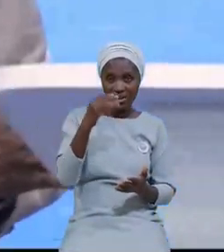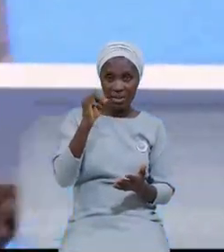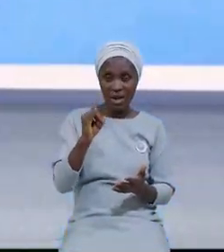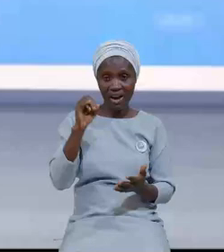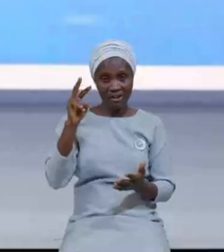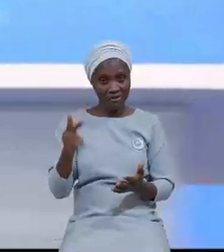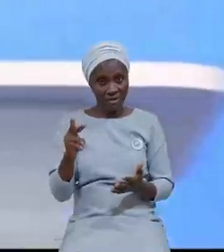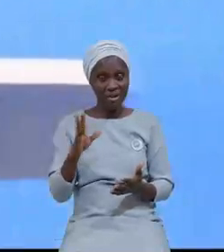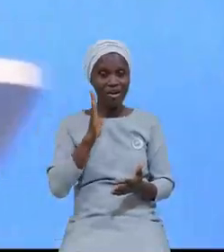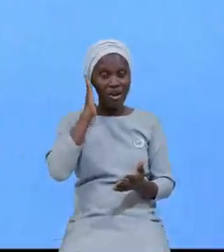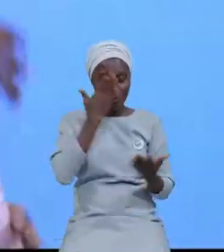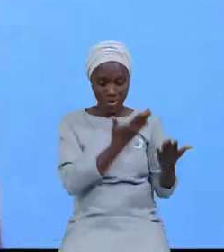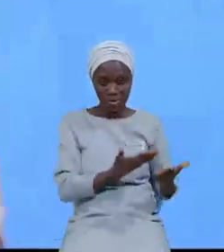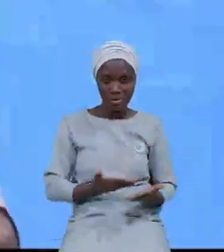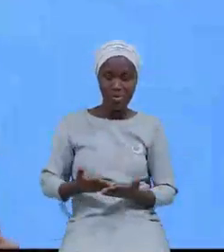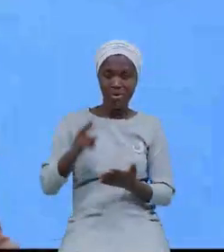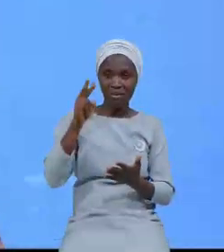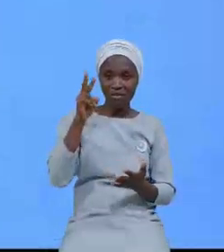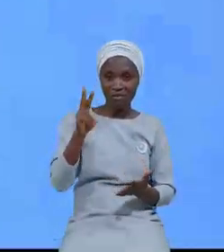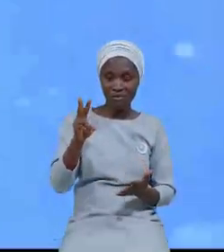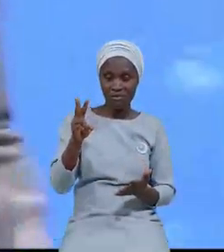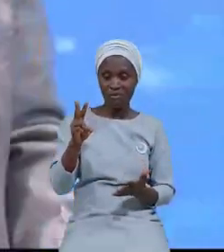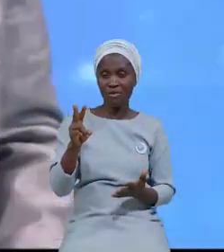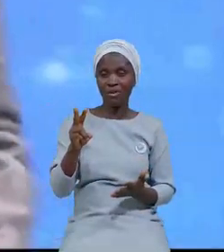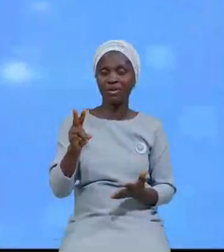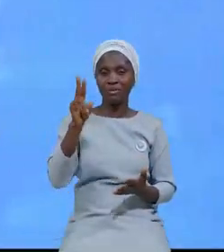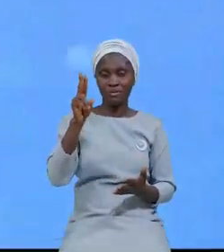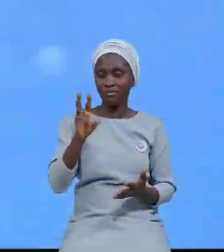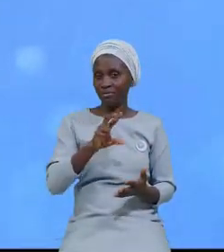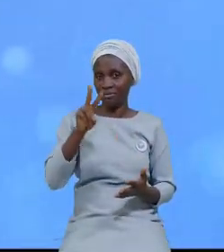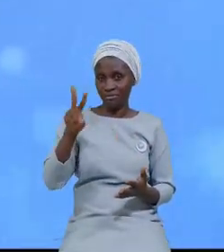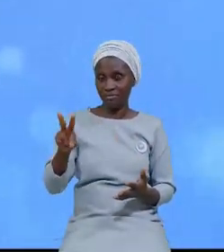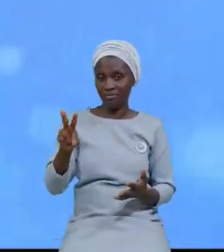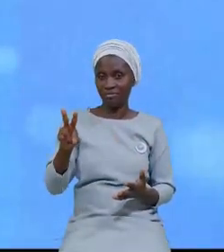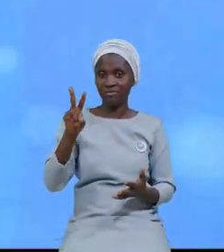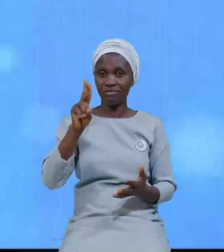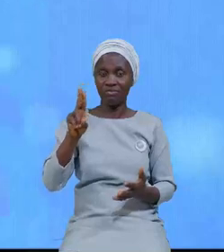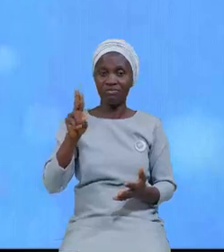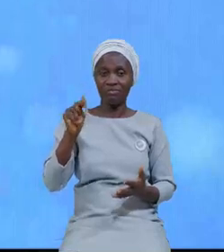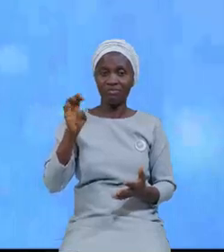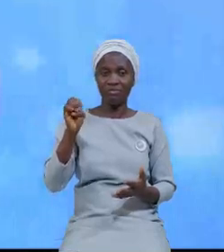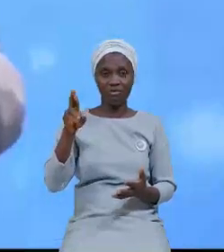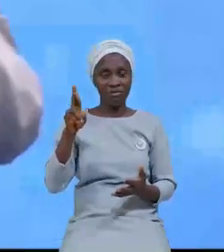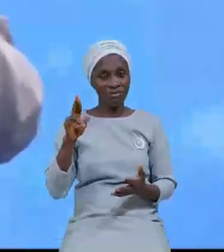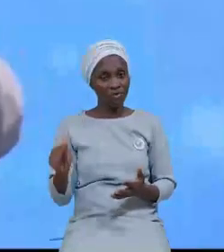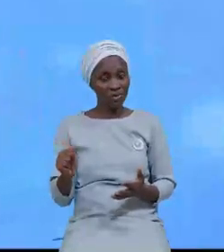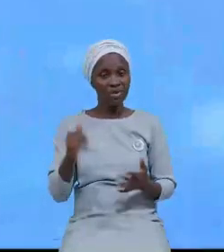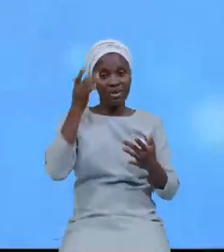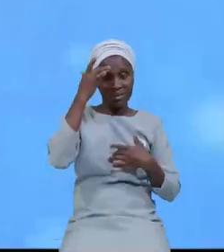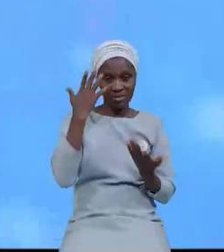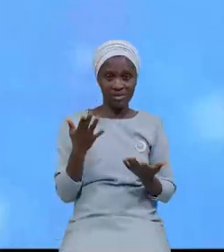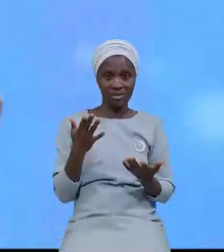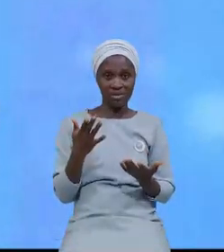et vont également condu à des maladies vénériennes tu étais ignorant qu'est-ce que tu connaissais tu ne connaissais